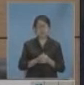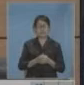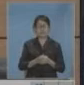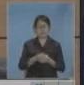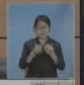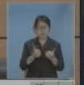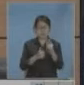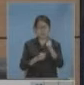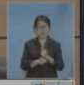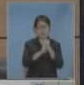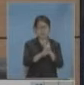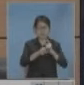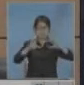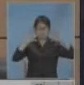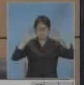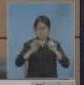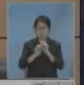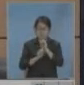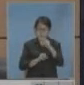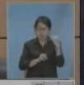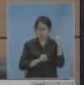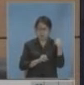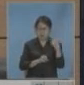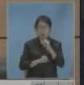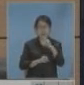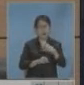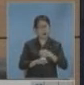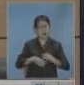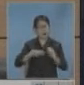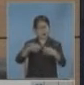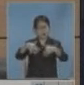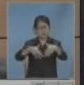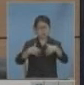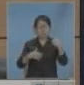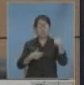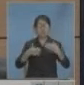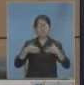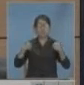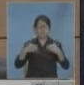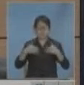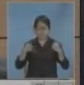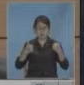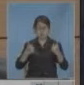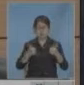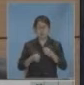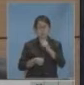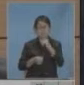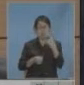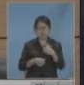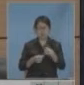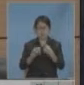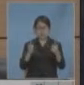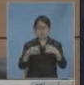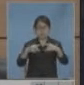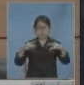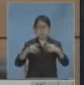และไม่ได้เป็นไปตามที่รัฐบาลได้กล่าวอ้างนะครับว่าจะได้คืนความสุขกลับสู่พี่น้องประชาชนจ